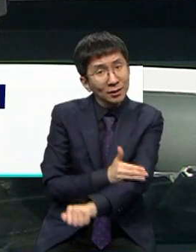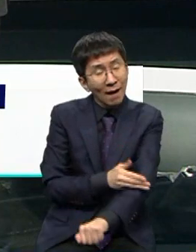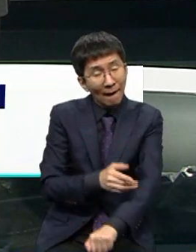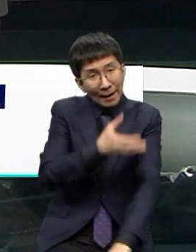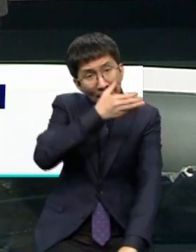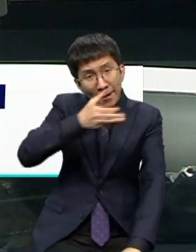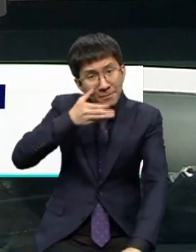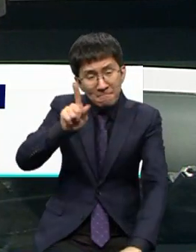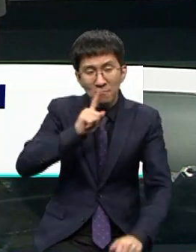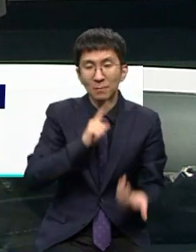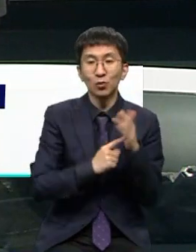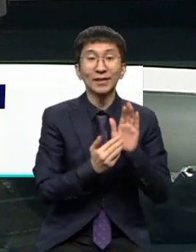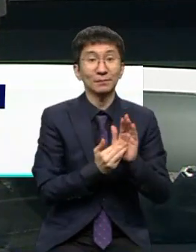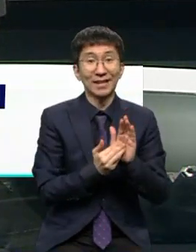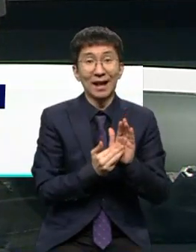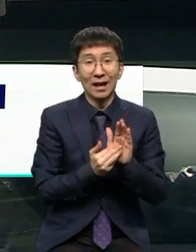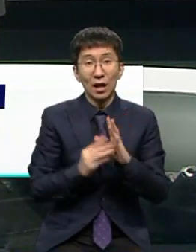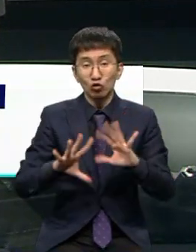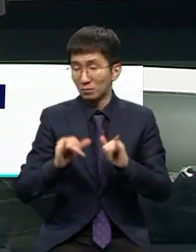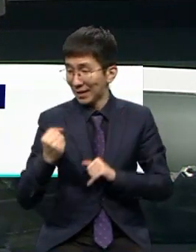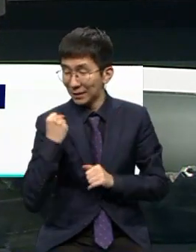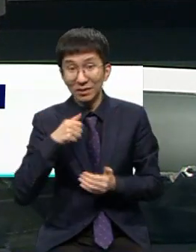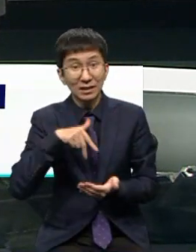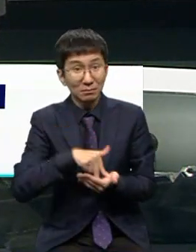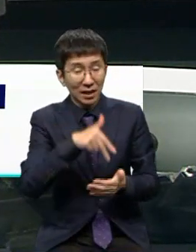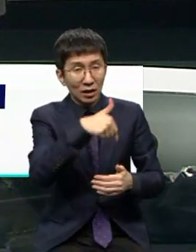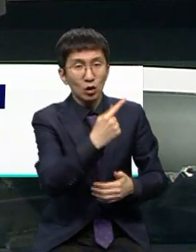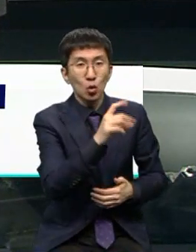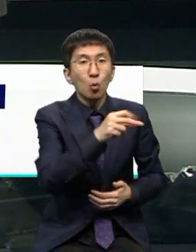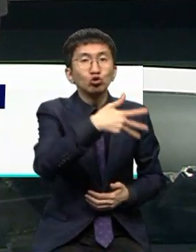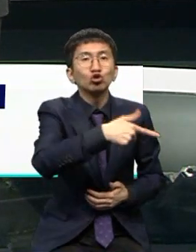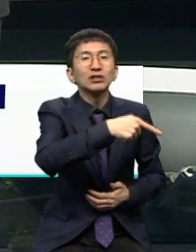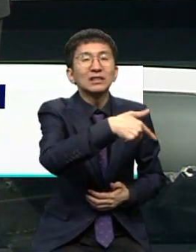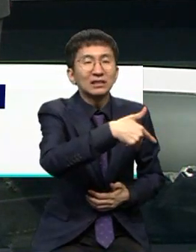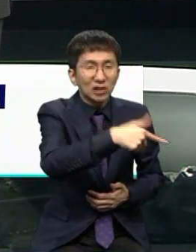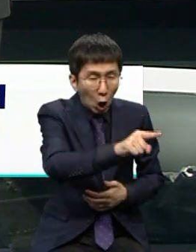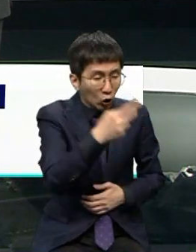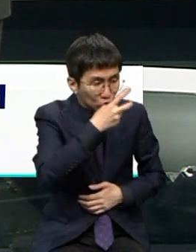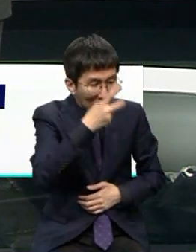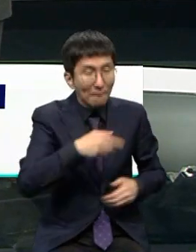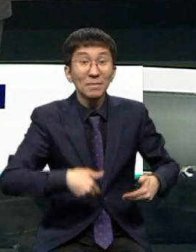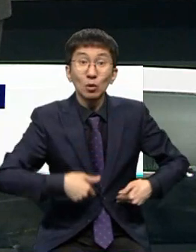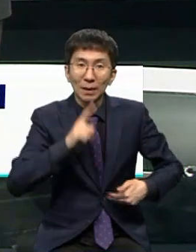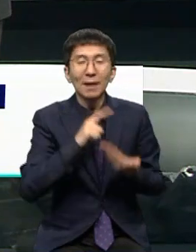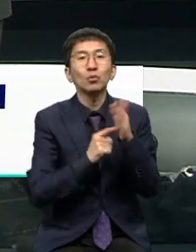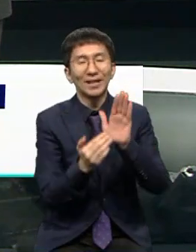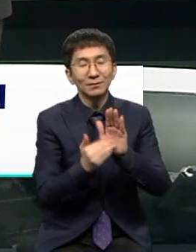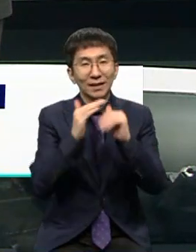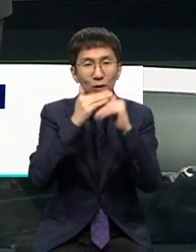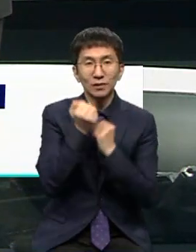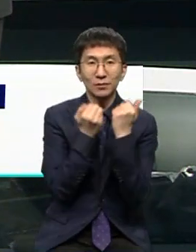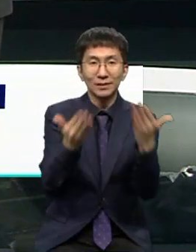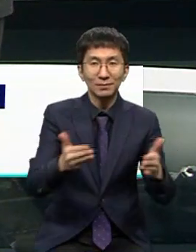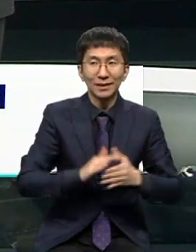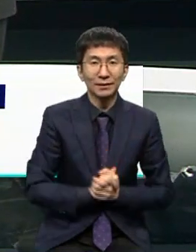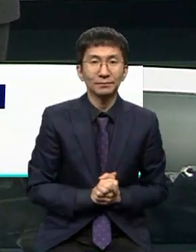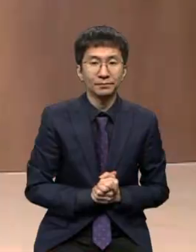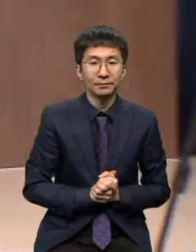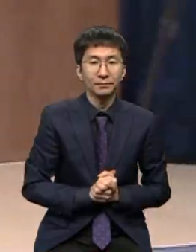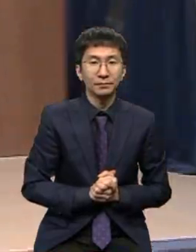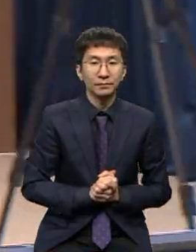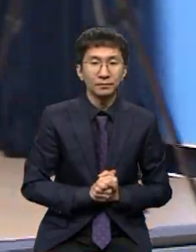있다고 반박했습니다. 예, 국민의힘은 공수처 수사가 필요하다고 주장했습니다. 여서 고정현 기자입니다.